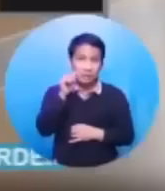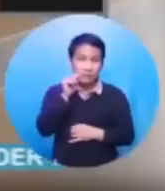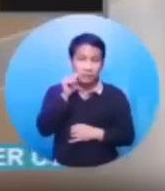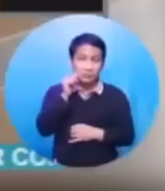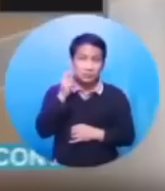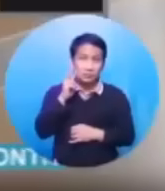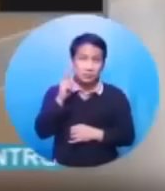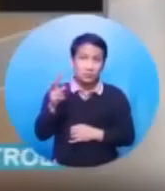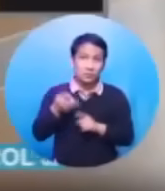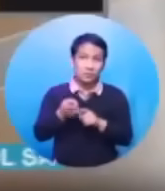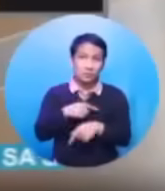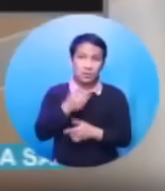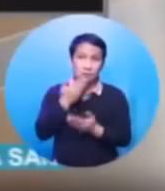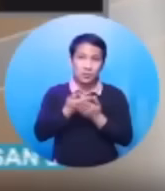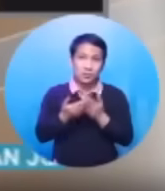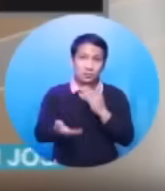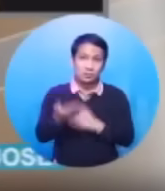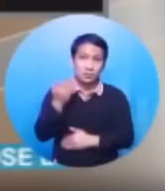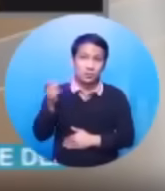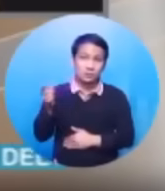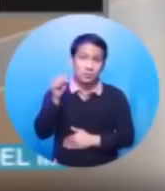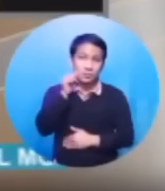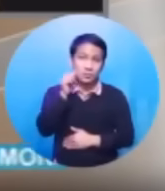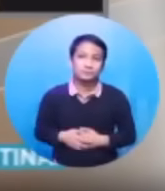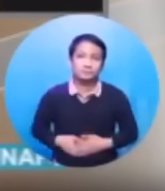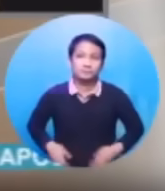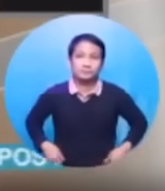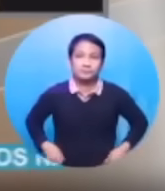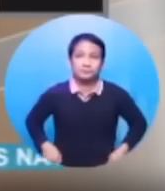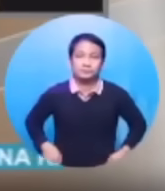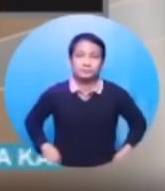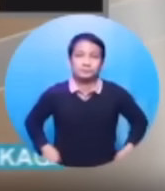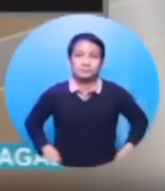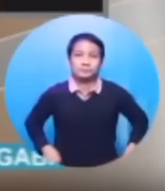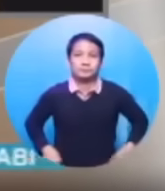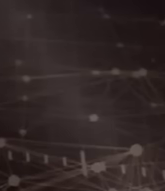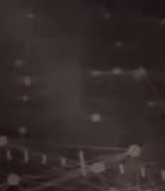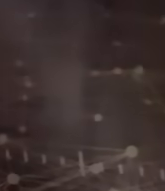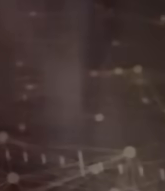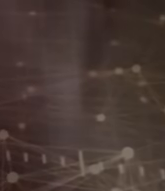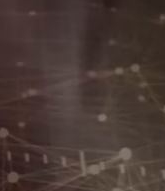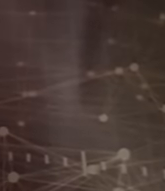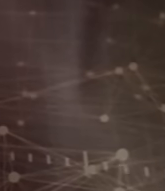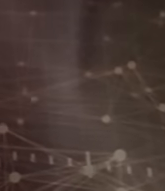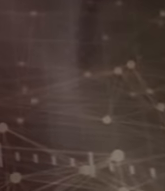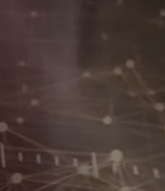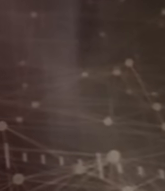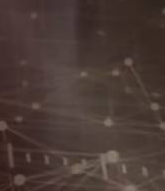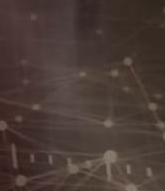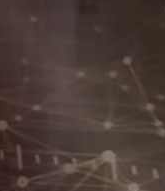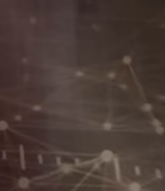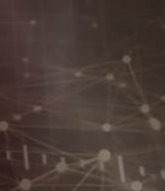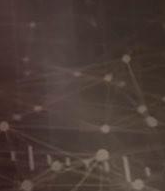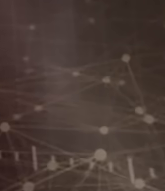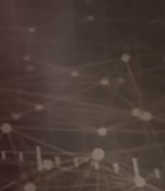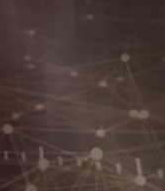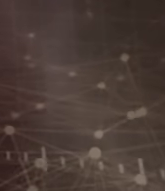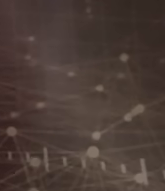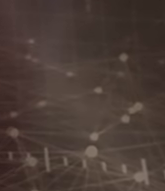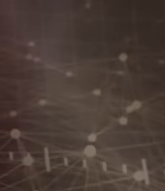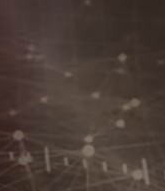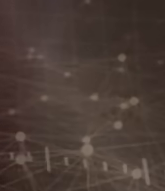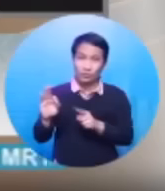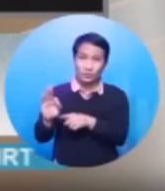Angelica Villanueva. Magandang umaga po, Ma'am Angelica. Magandang hapon din po, sir. Ang nanakit po sa inyo, yung boyfriend ng inyong